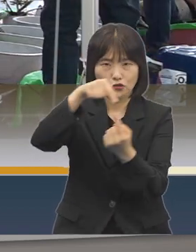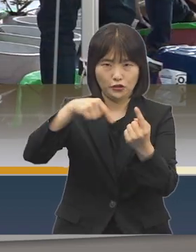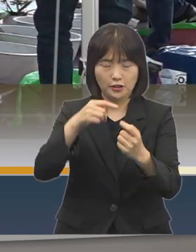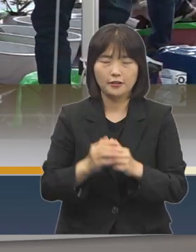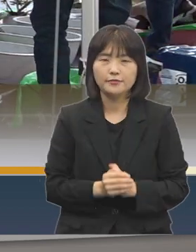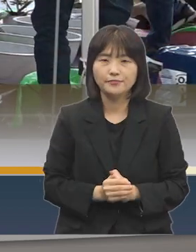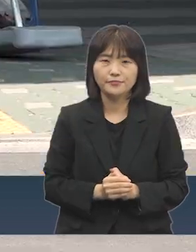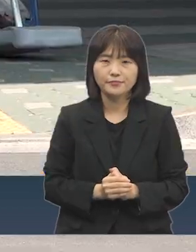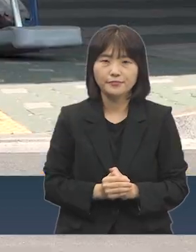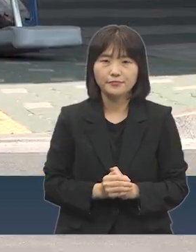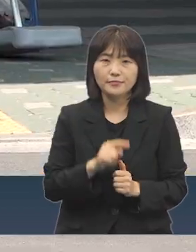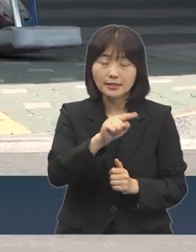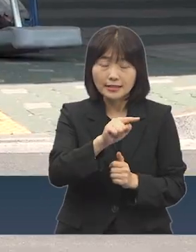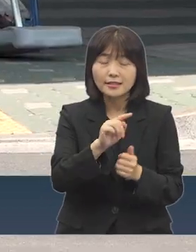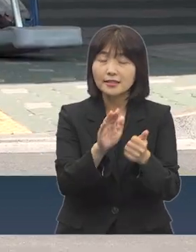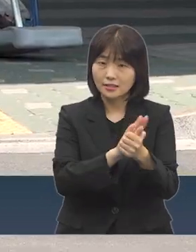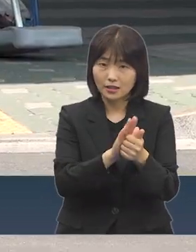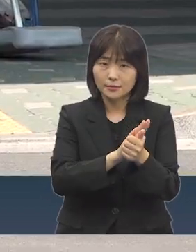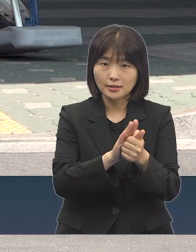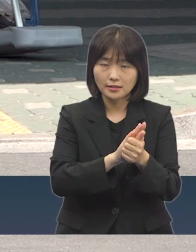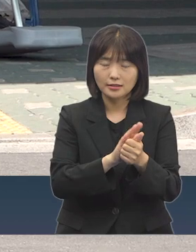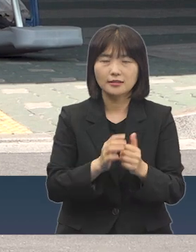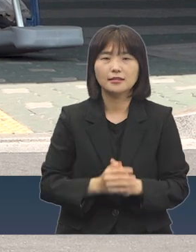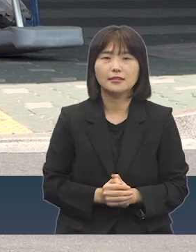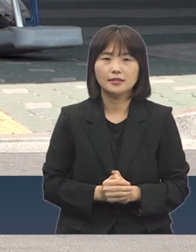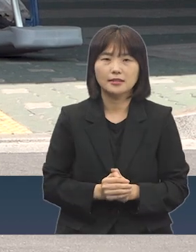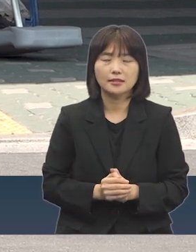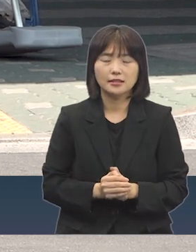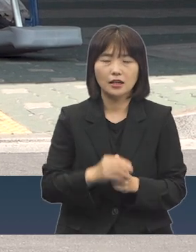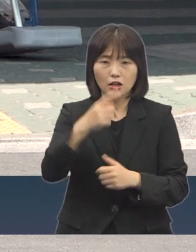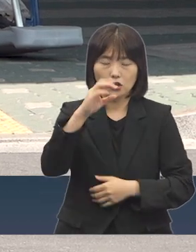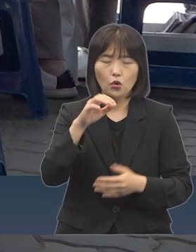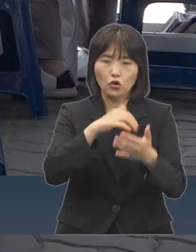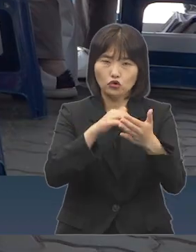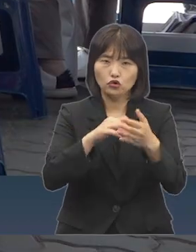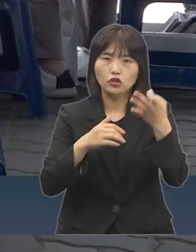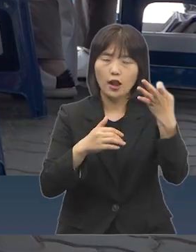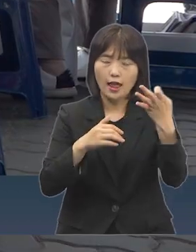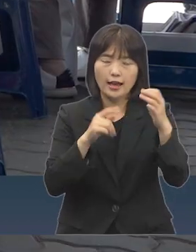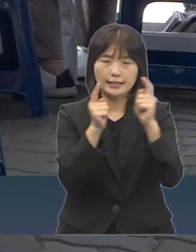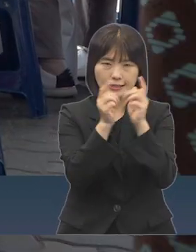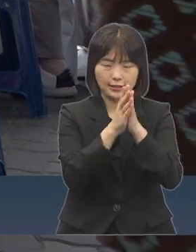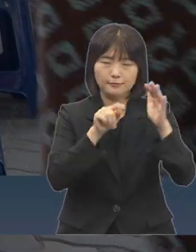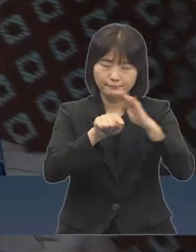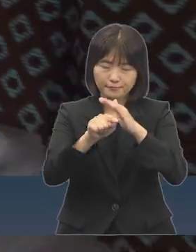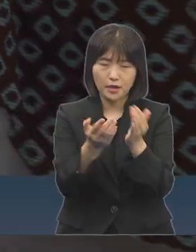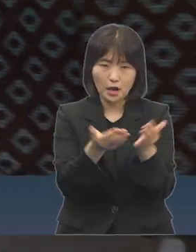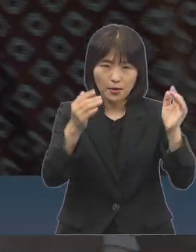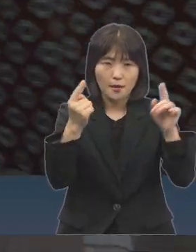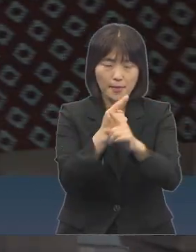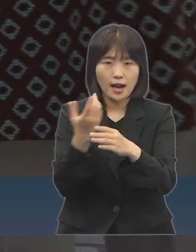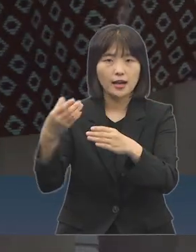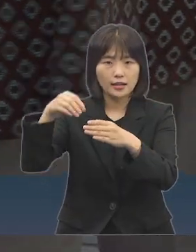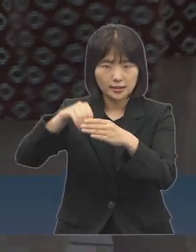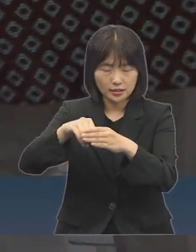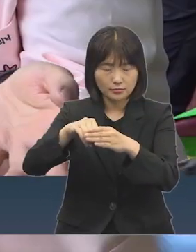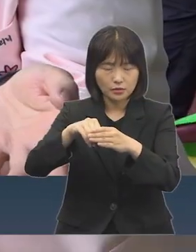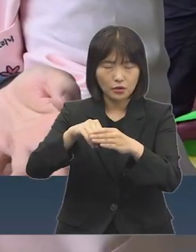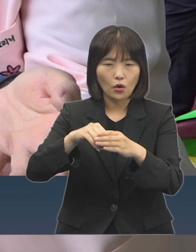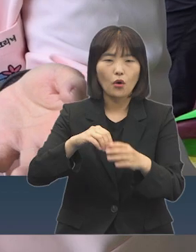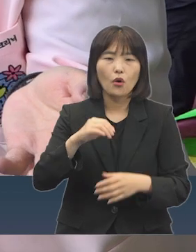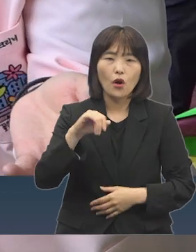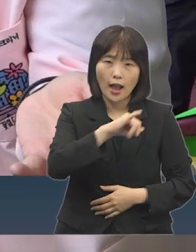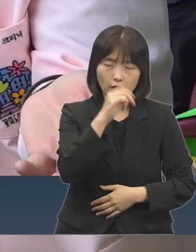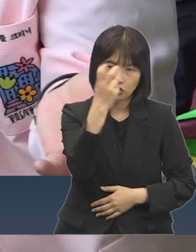운영합니다 반려식물 클린을 찾아가는 서비스는 14개 동을 직접 찾아가 분갈이 병해충